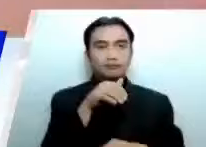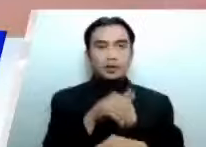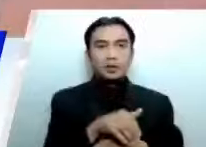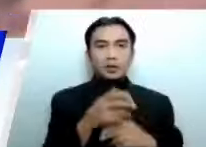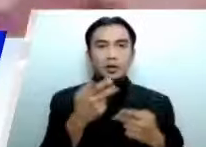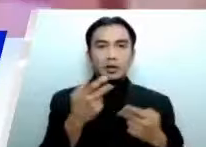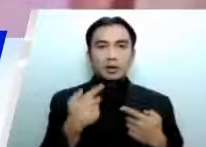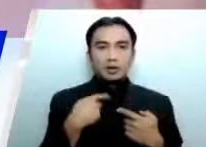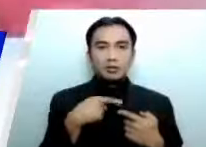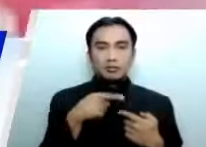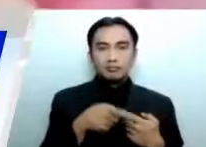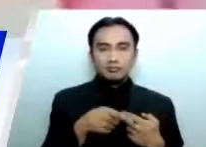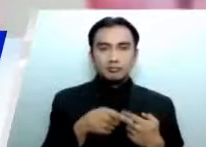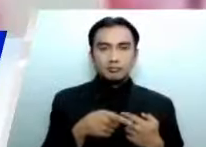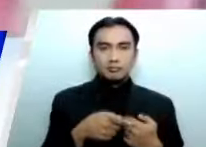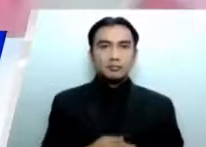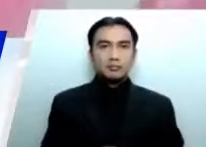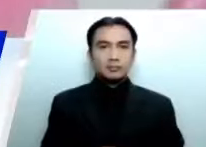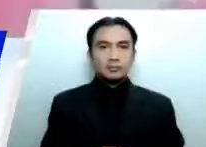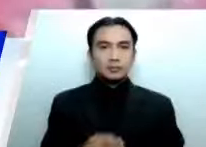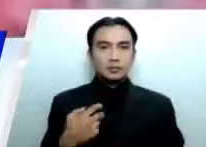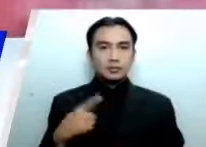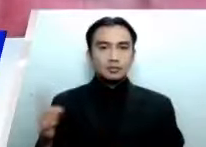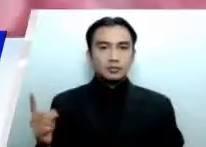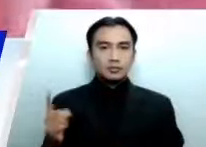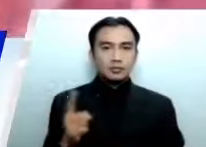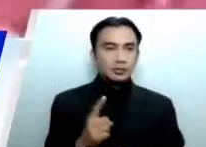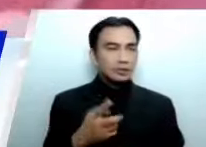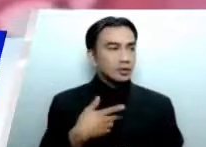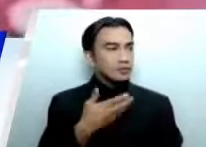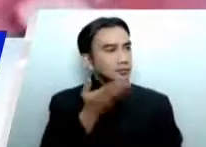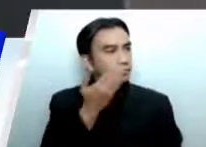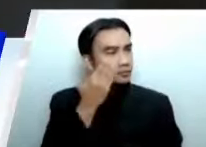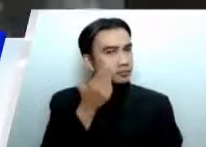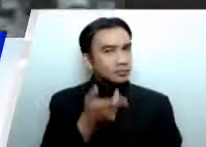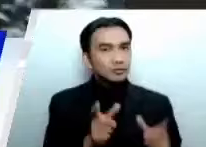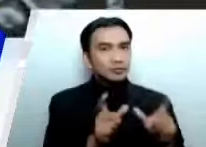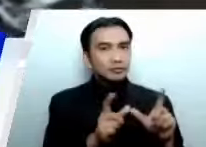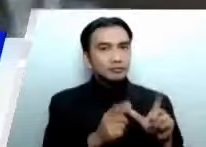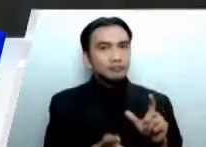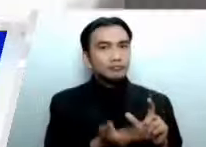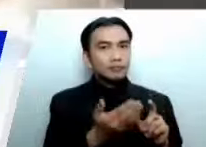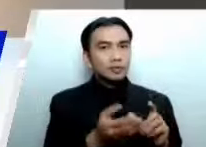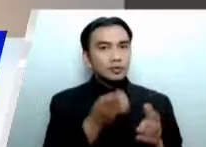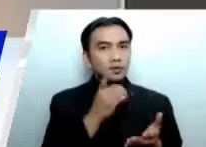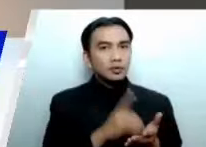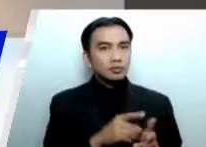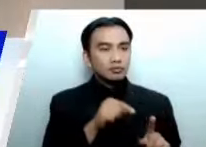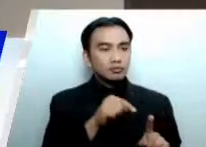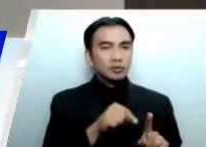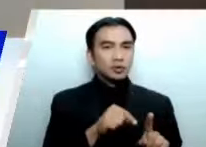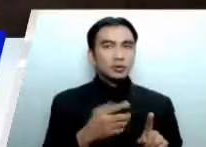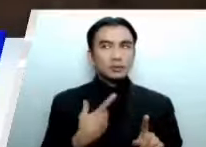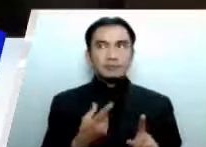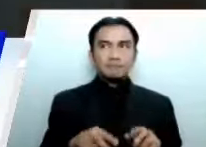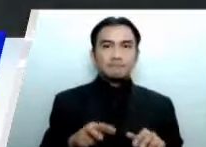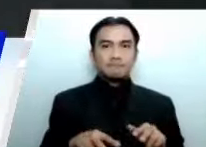isang sasakyan ng komite, hinanapan nila ng lisensya at mga dokumento ang driver. Pero pumalag ito at habang iniisyuhan ng